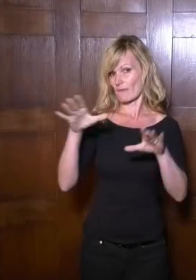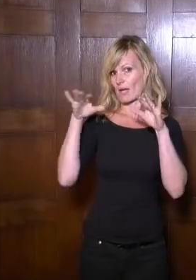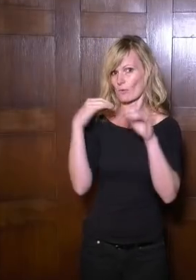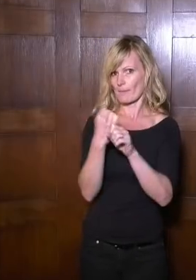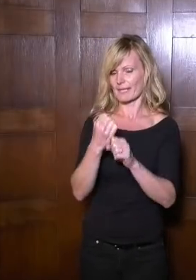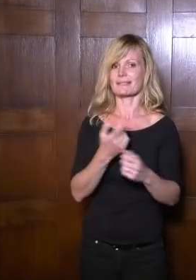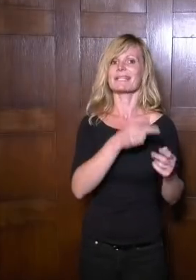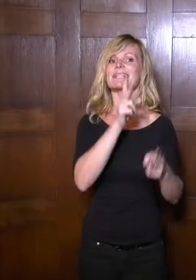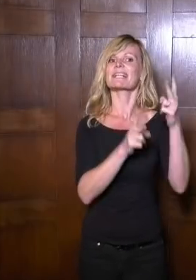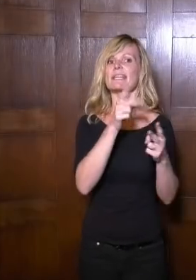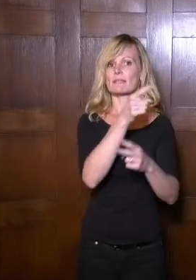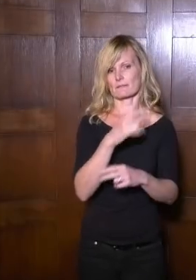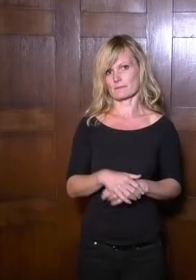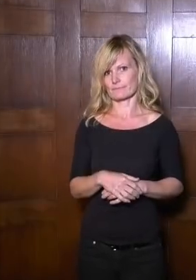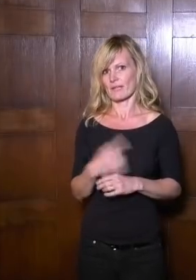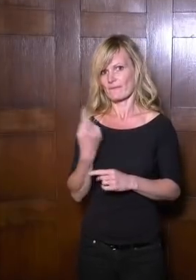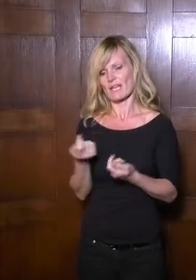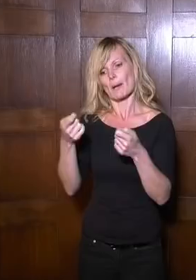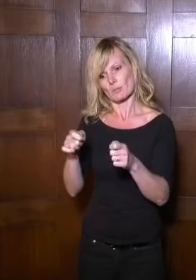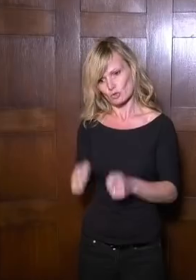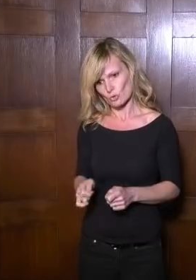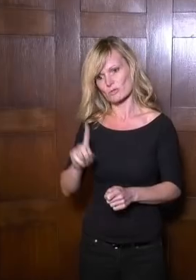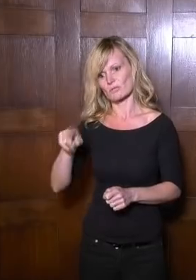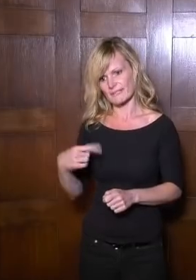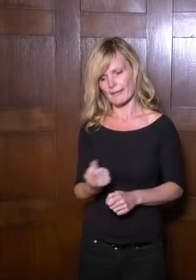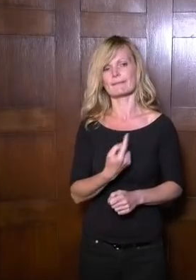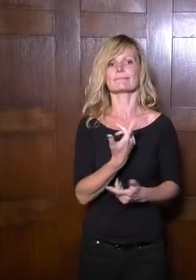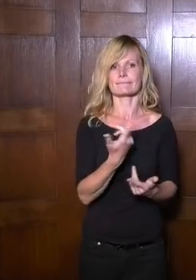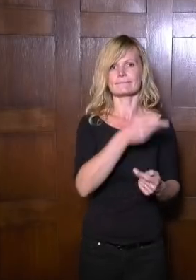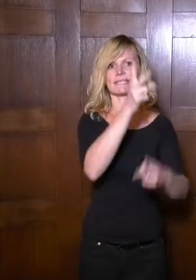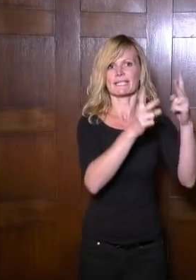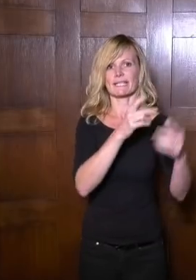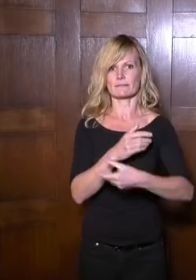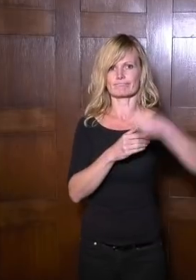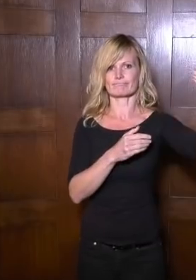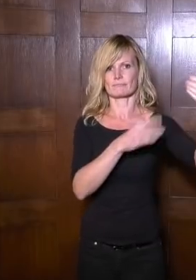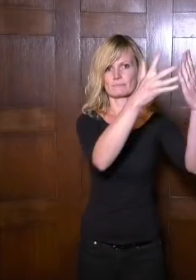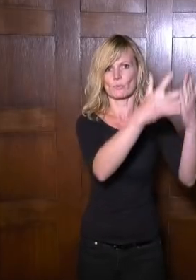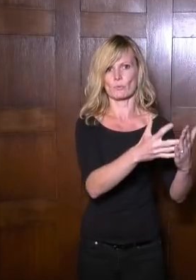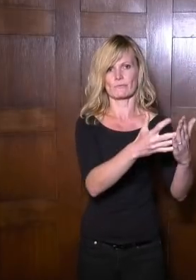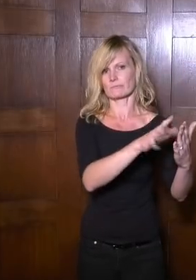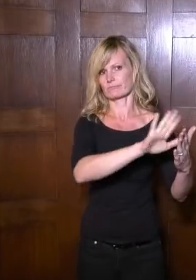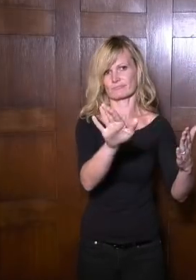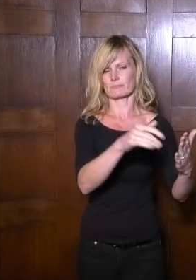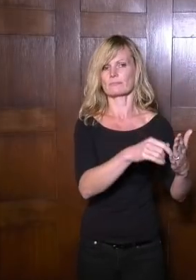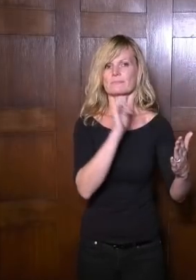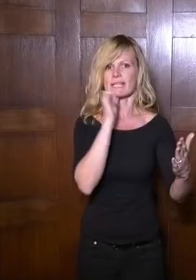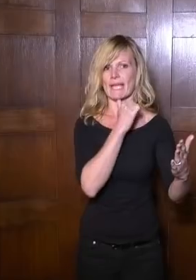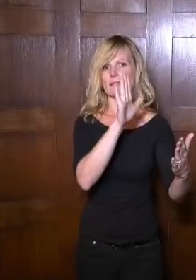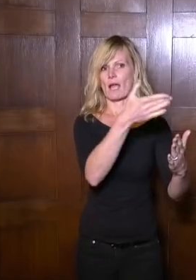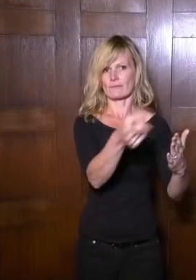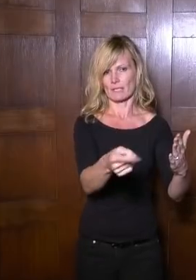die Dinge, die wir hier miteinander beschlossen haben, kritisch überprüft haben, bei uns in Sachsen Dinge aufgehoben haben, auch in